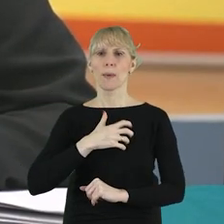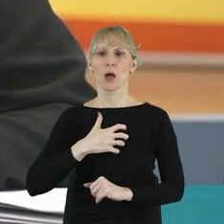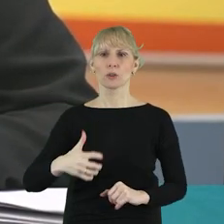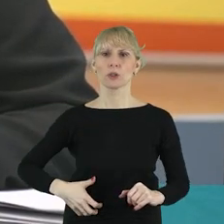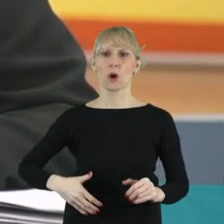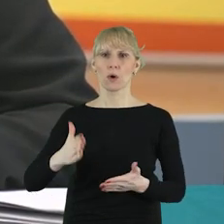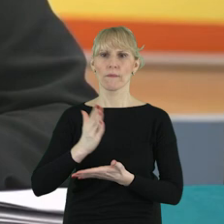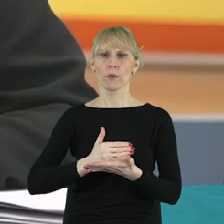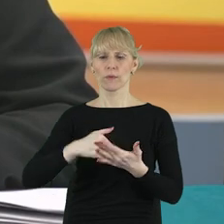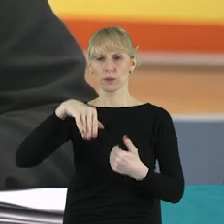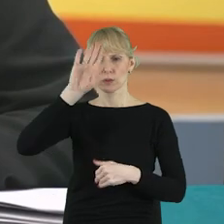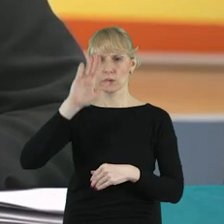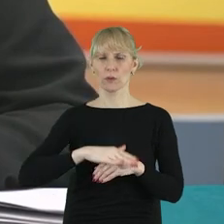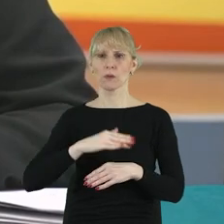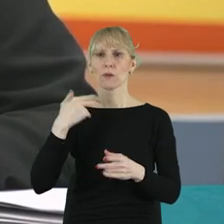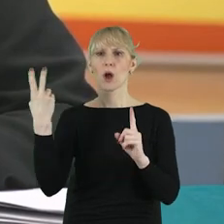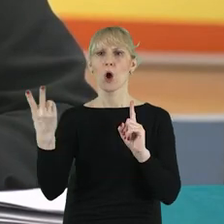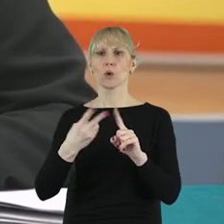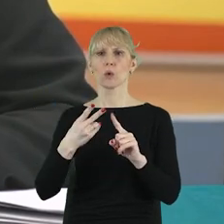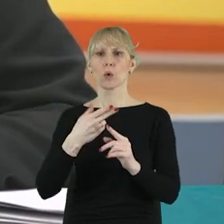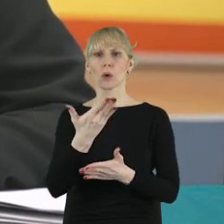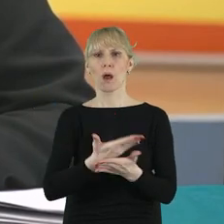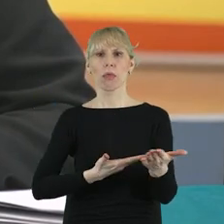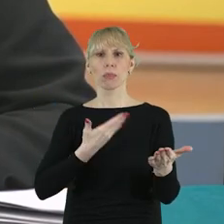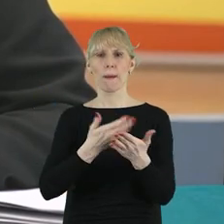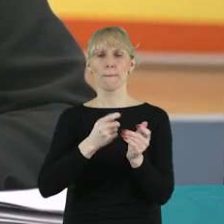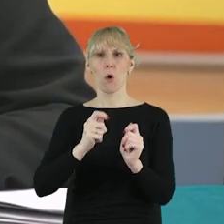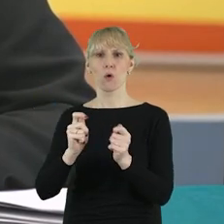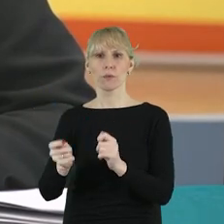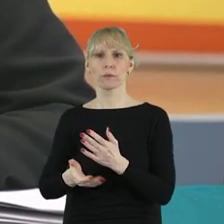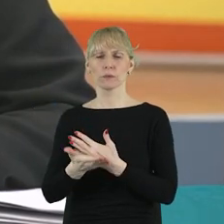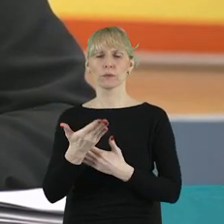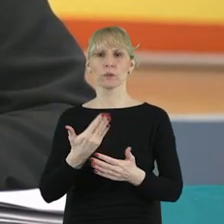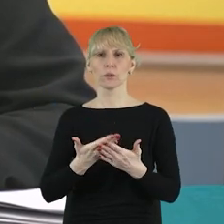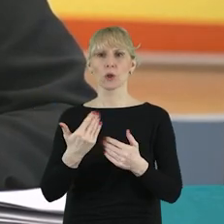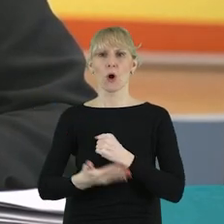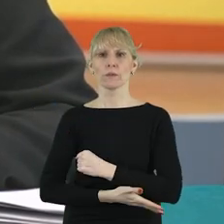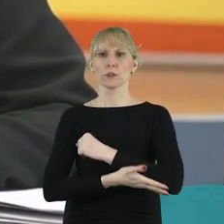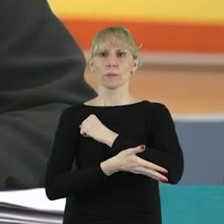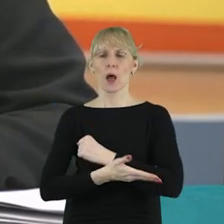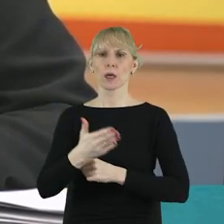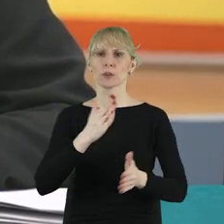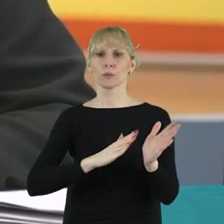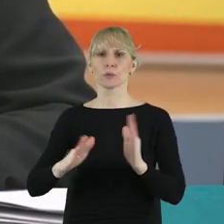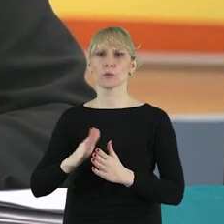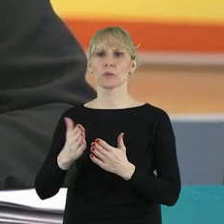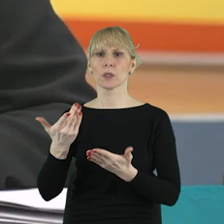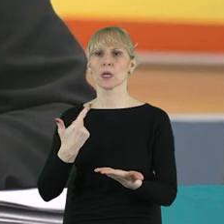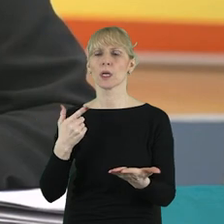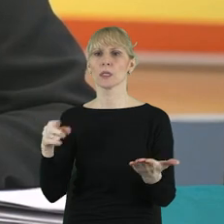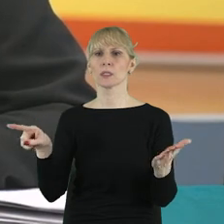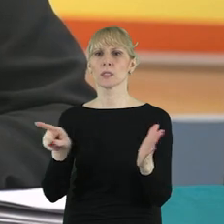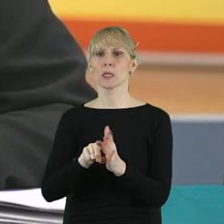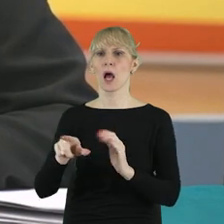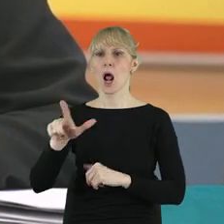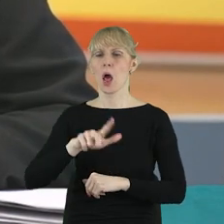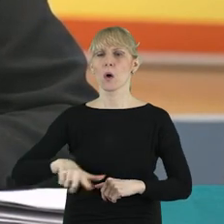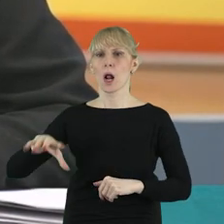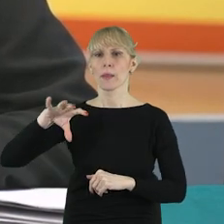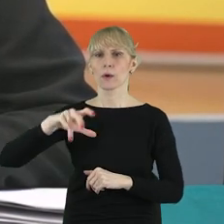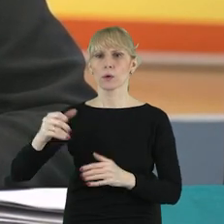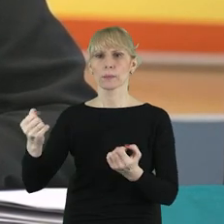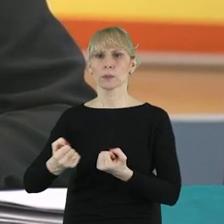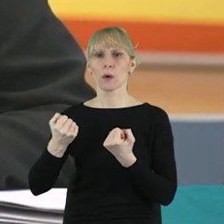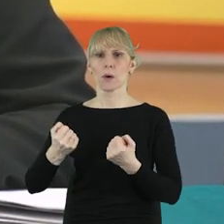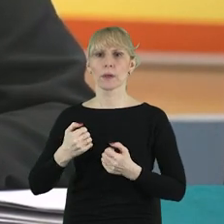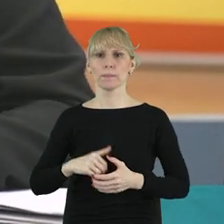Informacji marszałka województwa łódzkiego na temat przebiegu drugiego naboru wniosków o poddziałaniu wsparcie przygotowawcze przeznaczonego dla lokalnych grup działania.